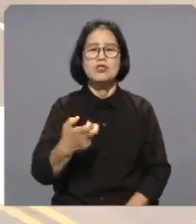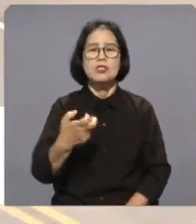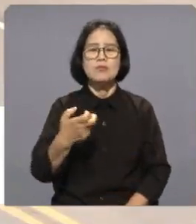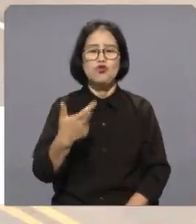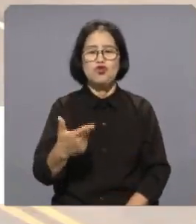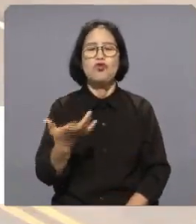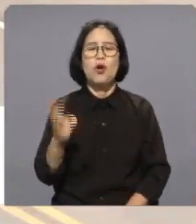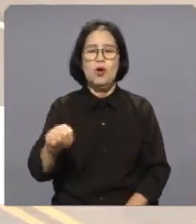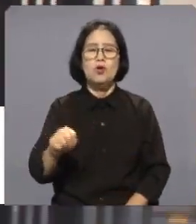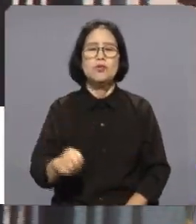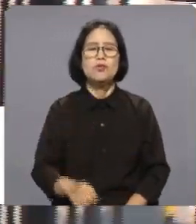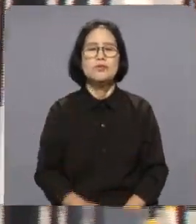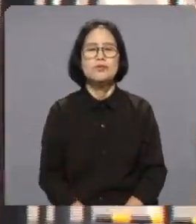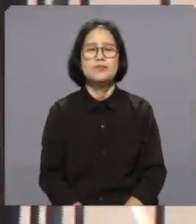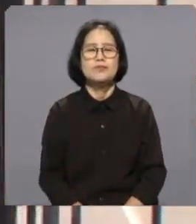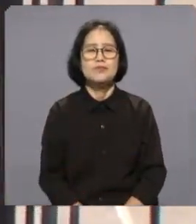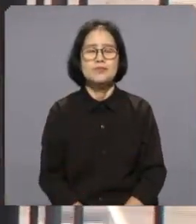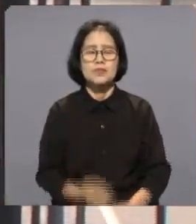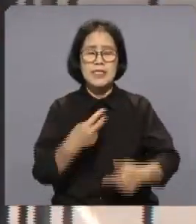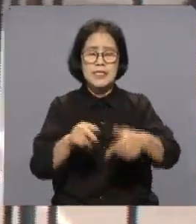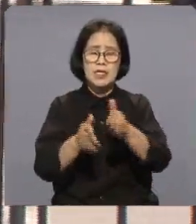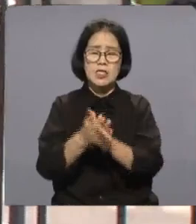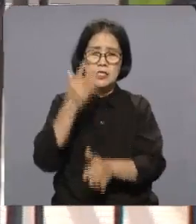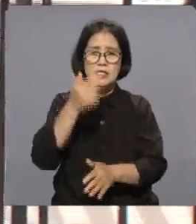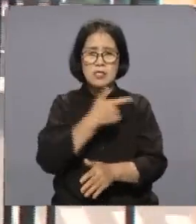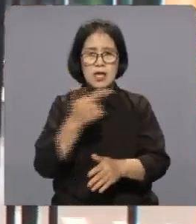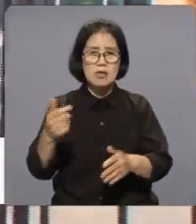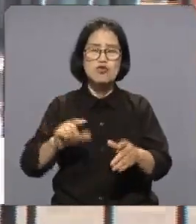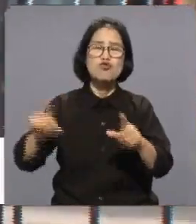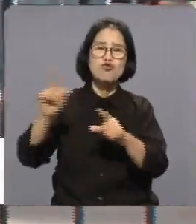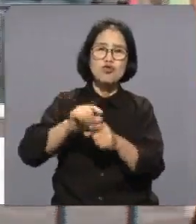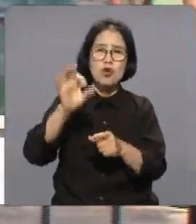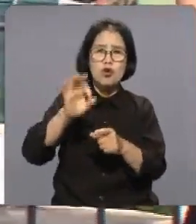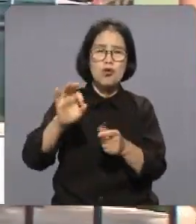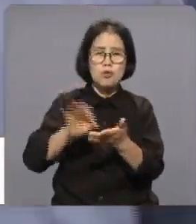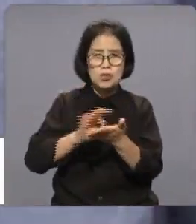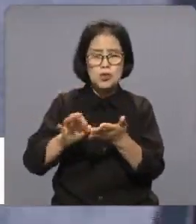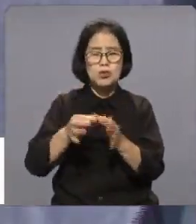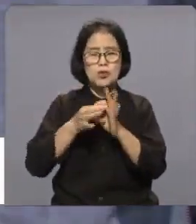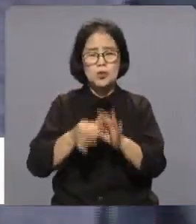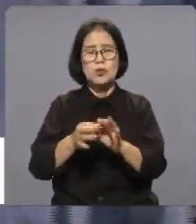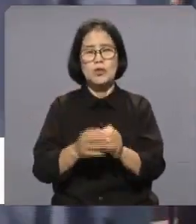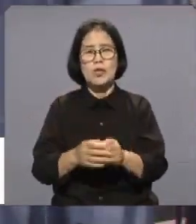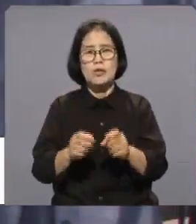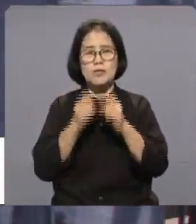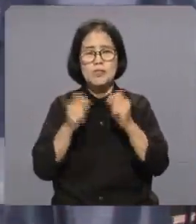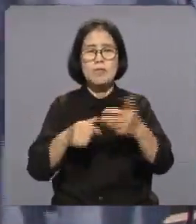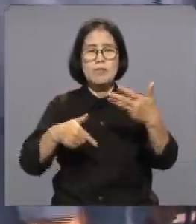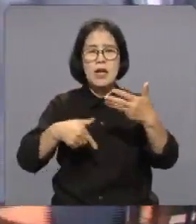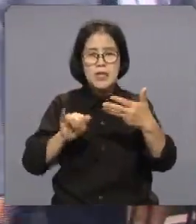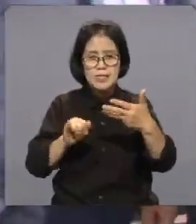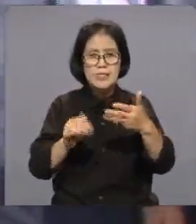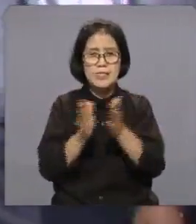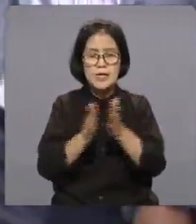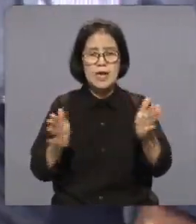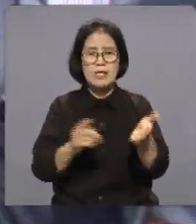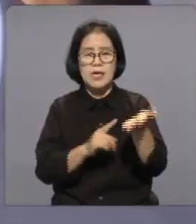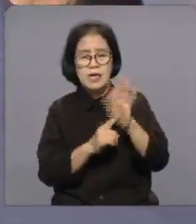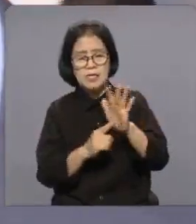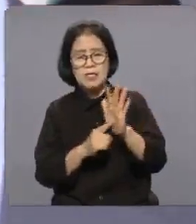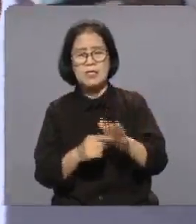원이 편성됐습니다. 인천시는 대규모 추경 예산 편성을 통해 민선 8기 시작을 알리는